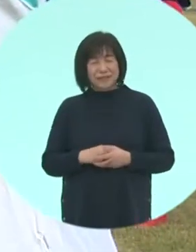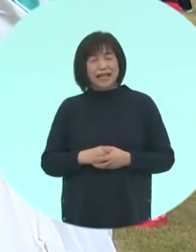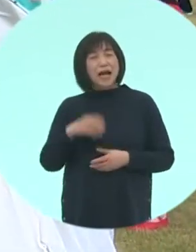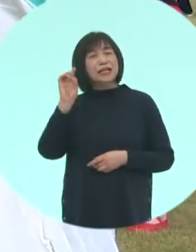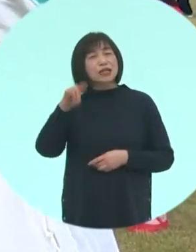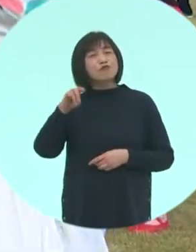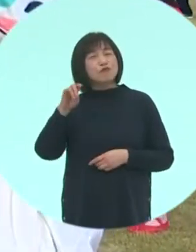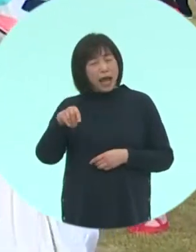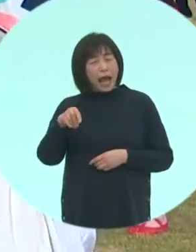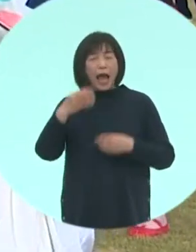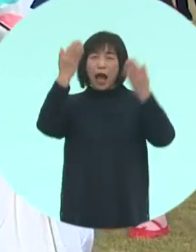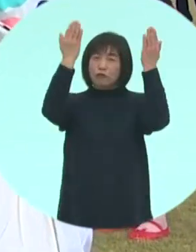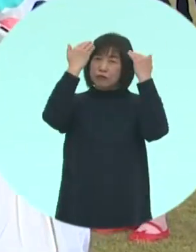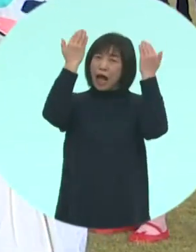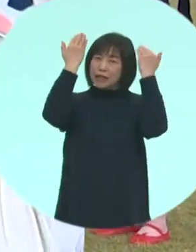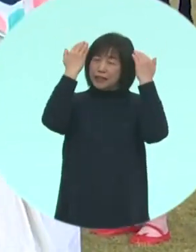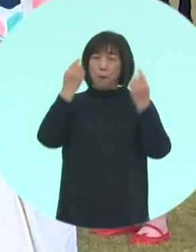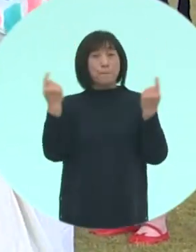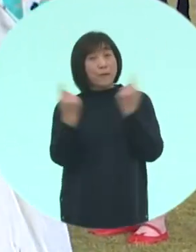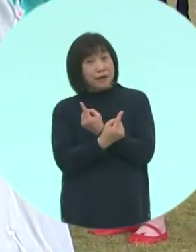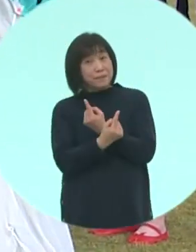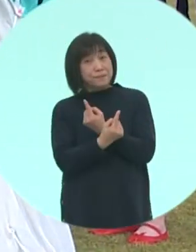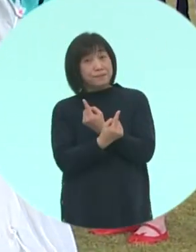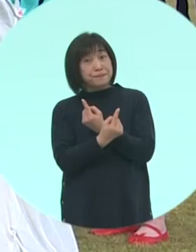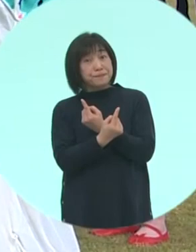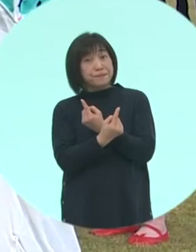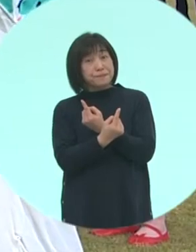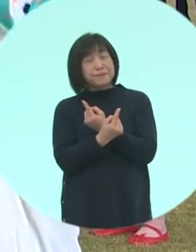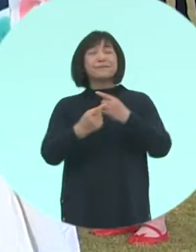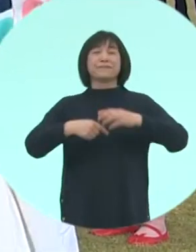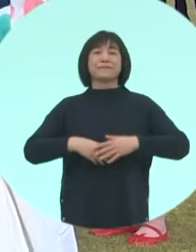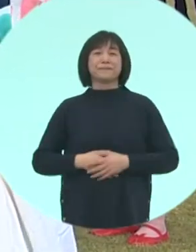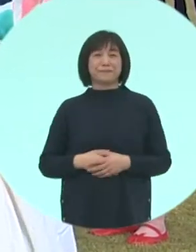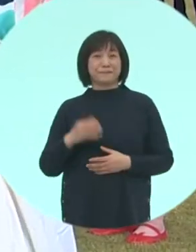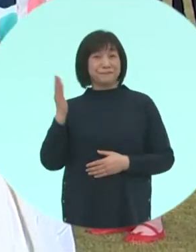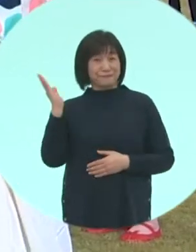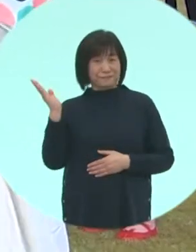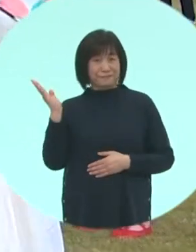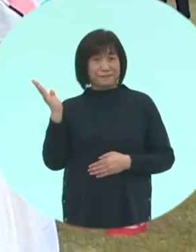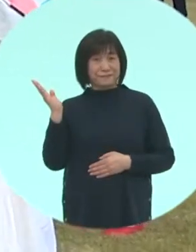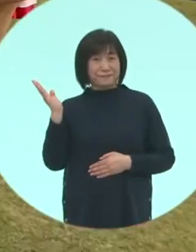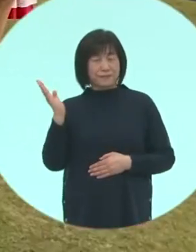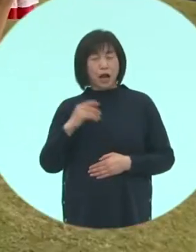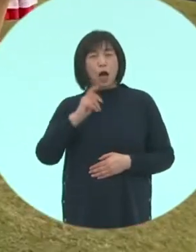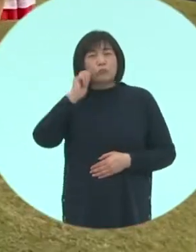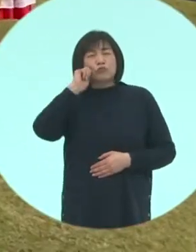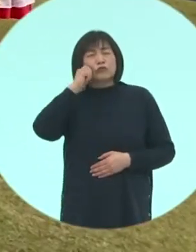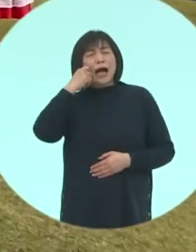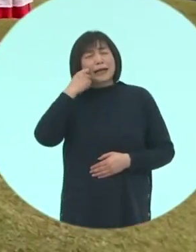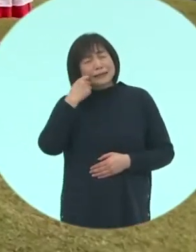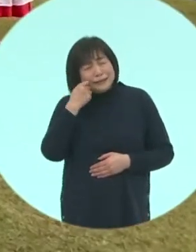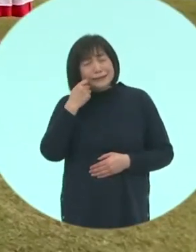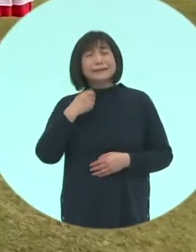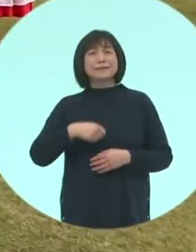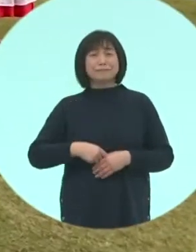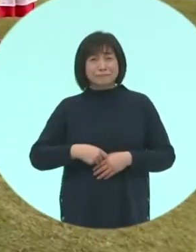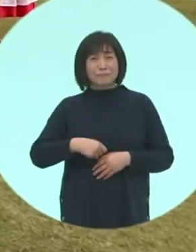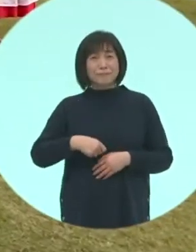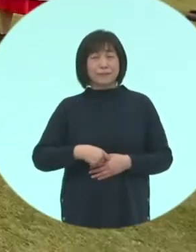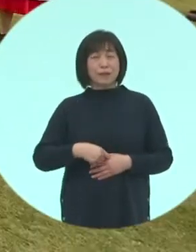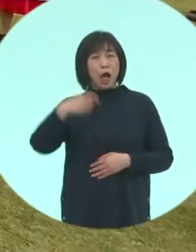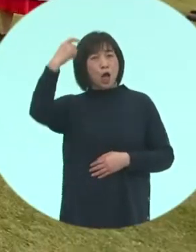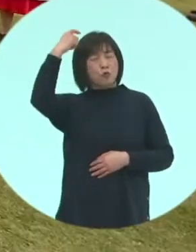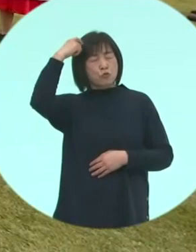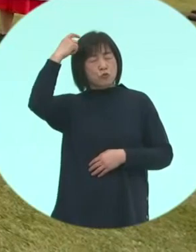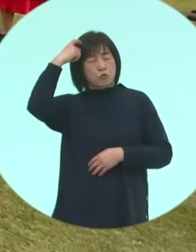ぎさんをせーの取り替えて や難しいですね結構本 当に。そうなんです、